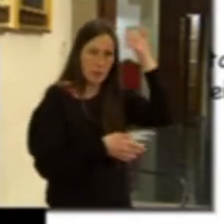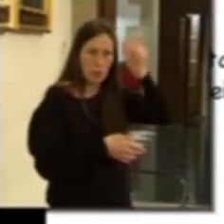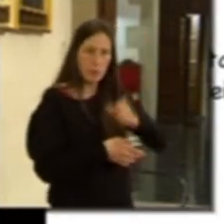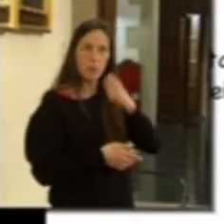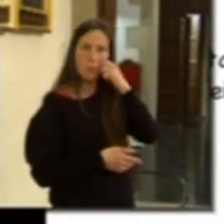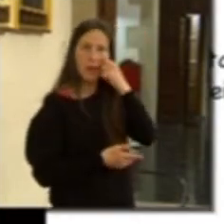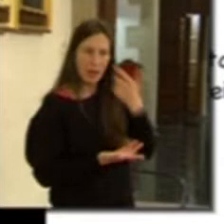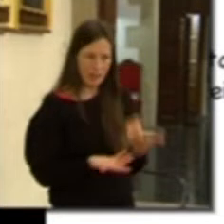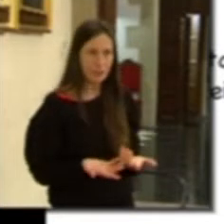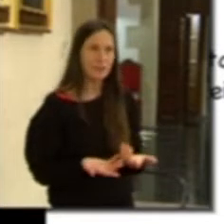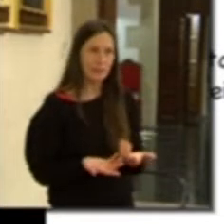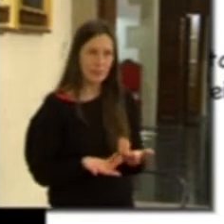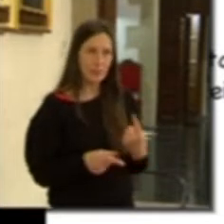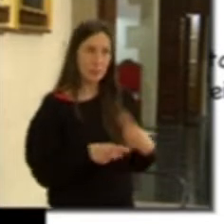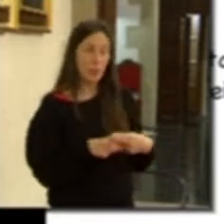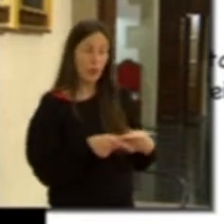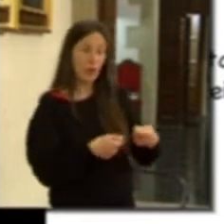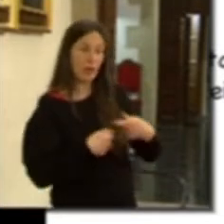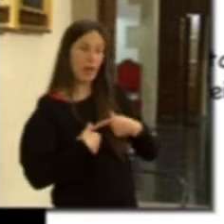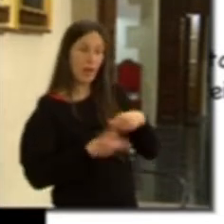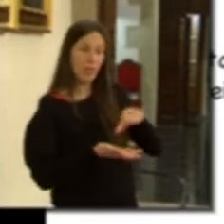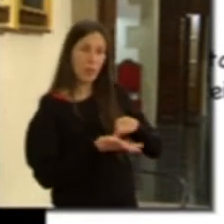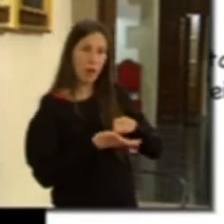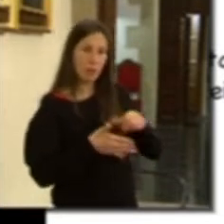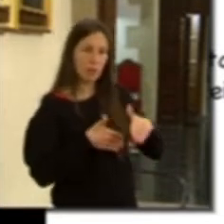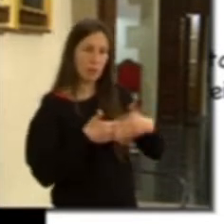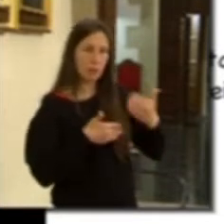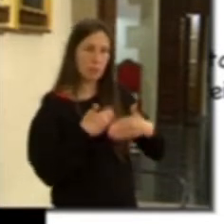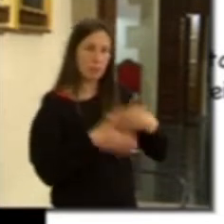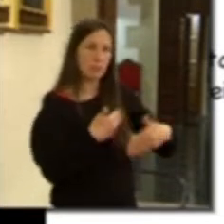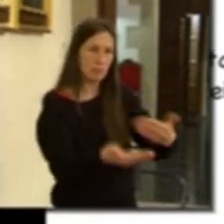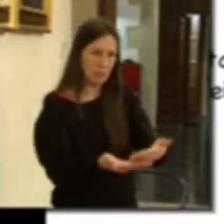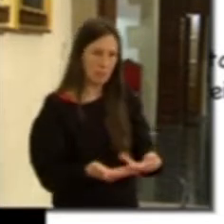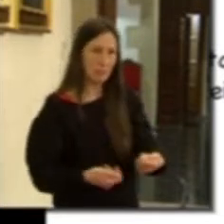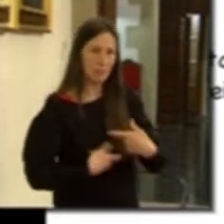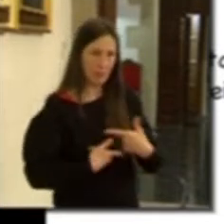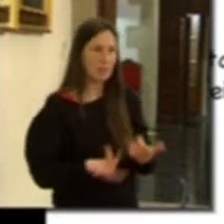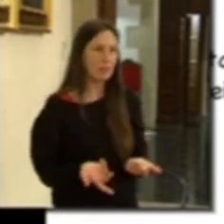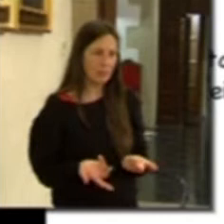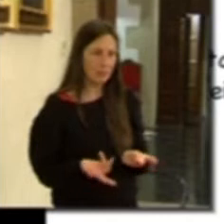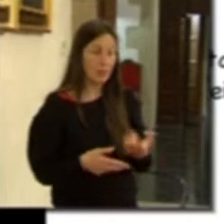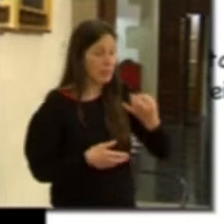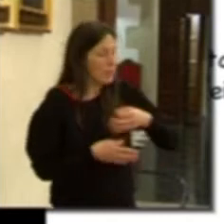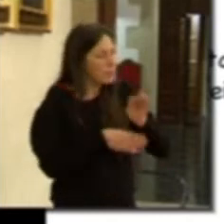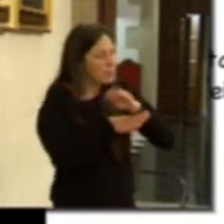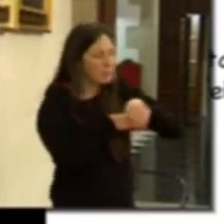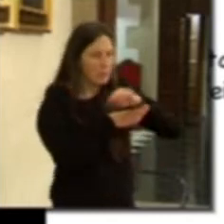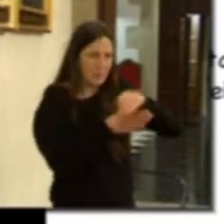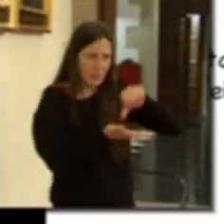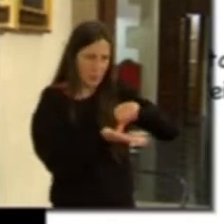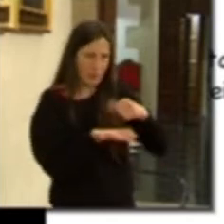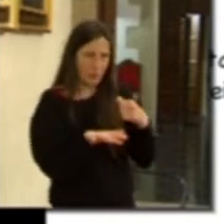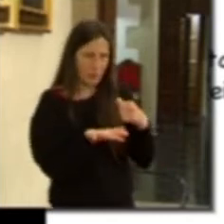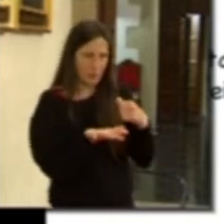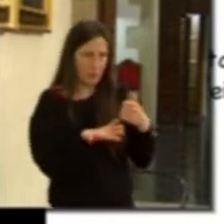ciutats funcionen, les ciutats ens fan anar endavant, és per això que les hem de cuidar. I aleshores, si ens preguntem, i per què existeix una